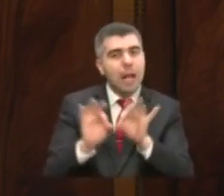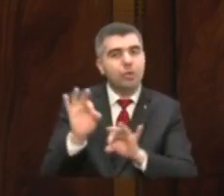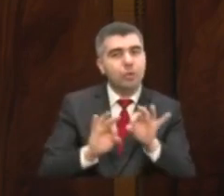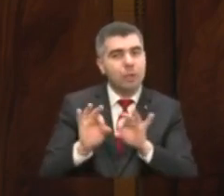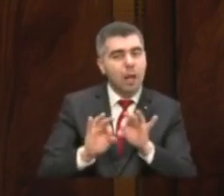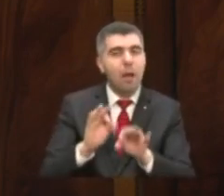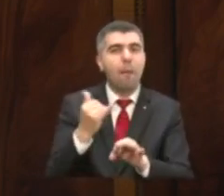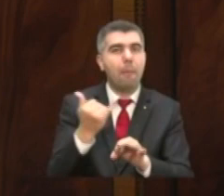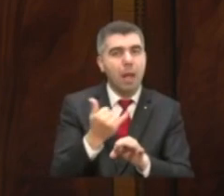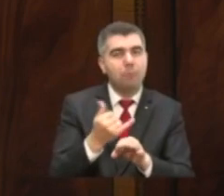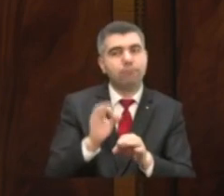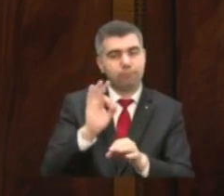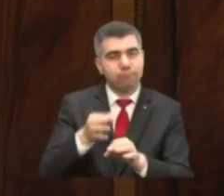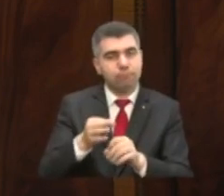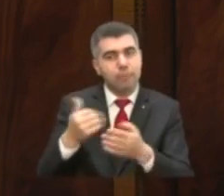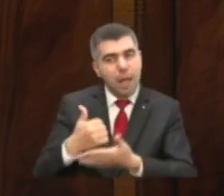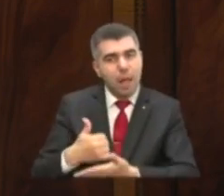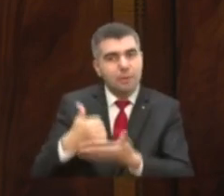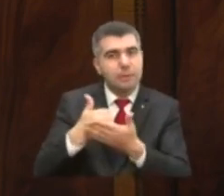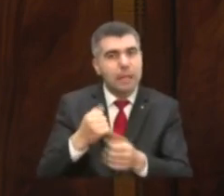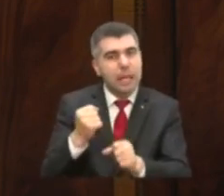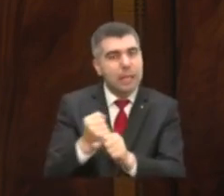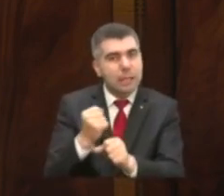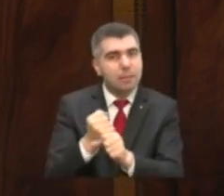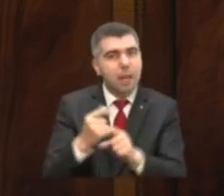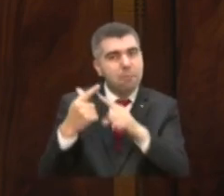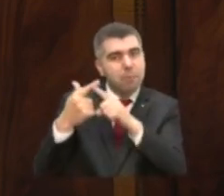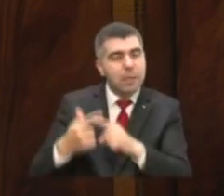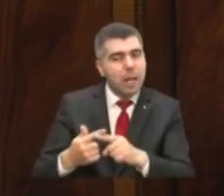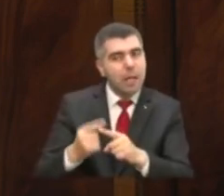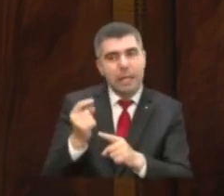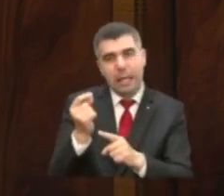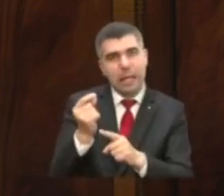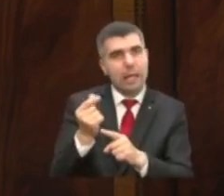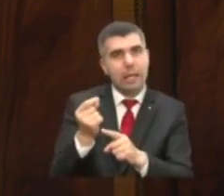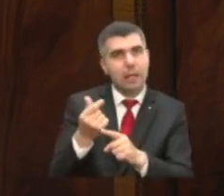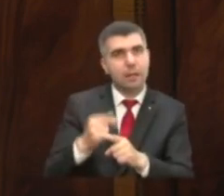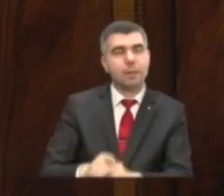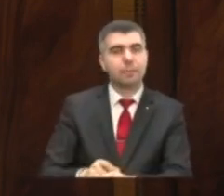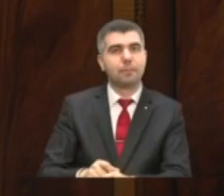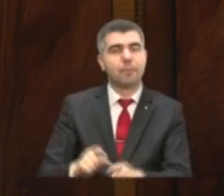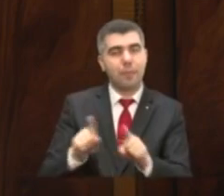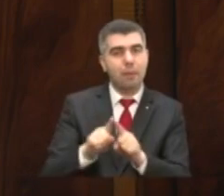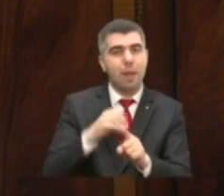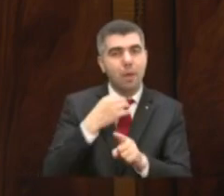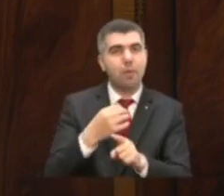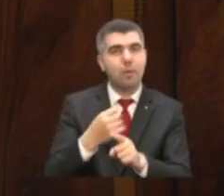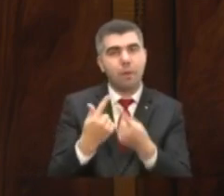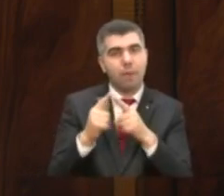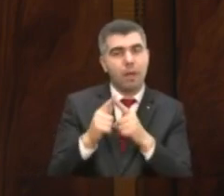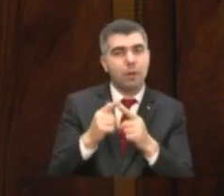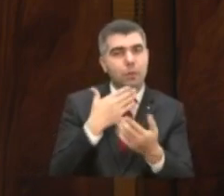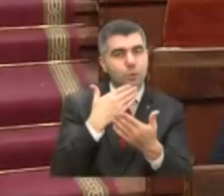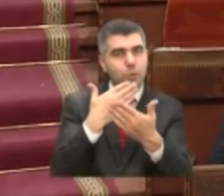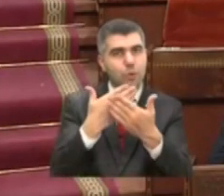ولكن بالنسبه للاعتمادات المخصصه للتشغيل فهي قليله جدا. فيما يتعلق بالقدره الشرائيه، شكرا